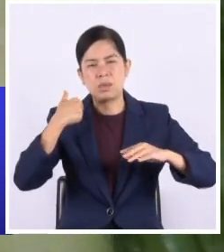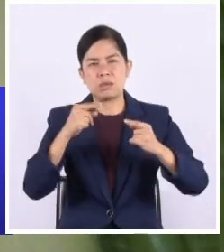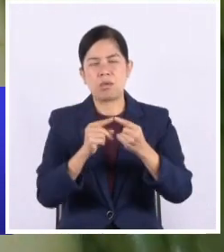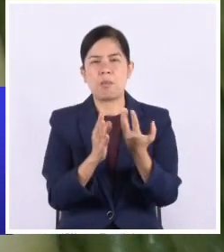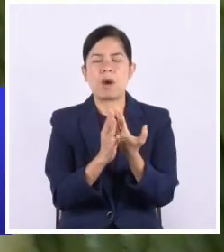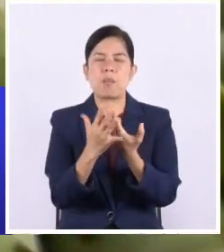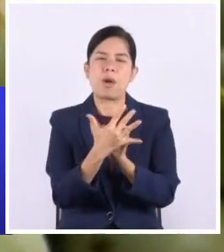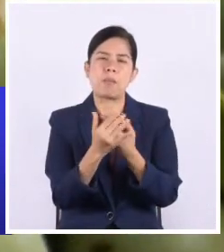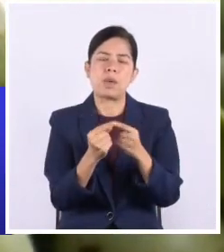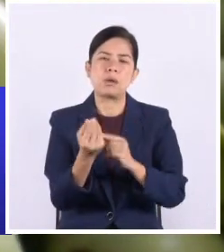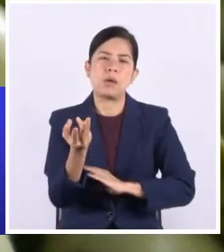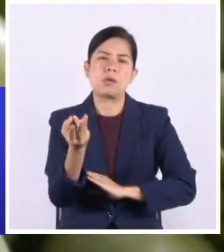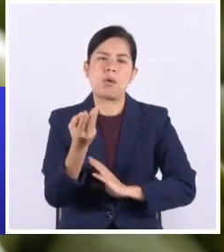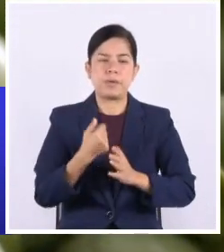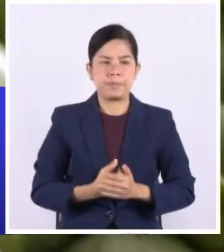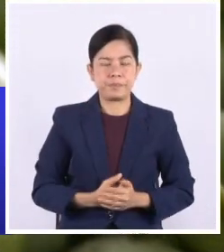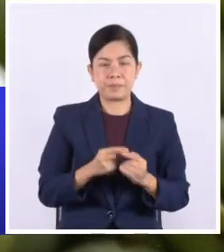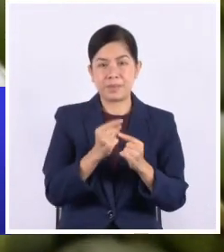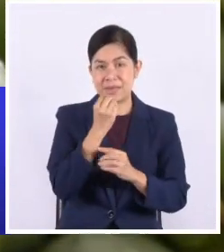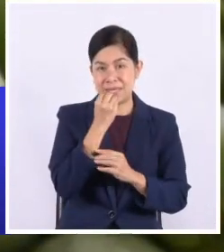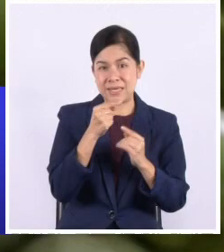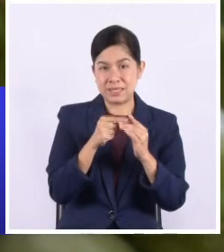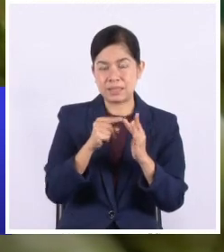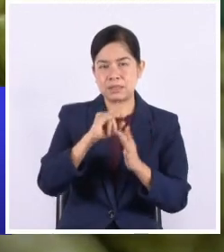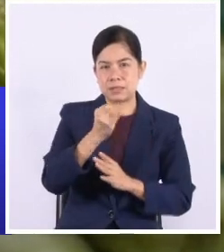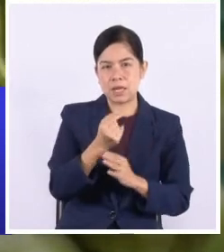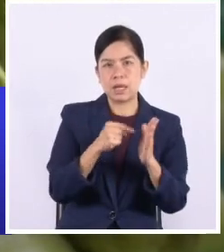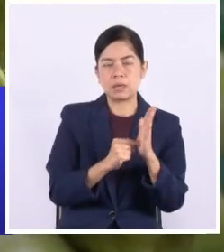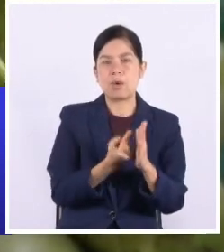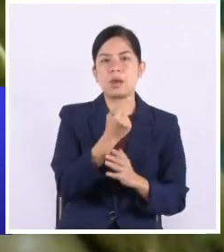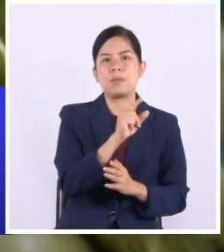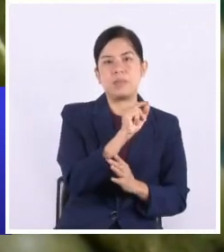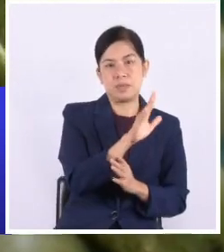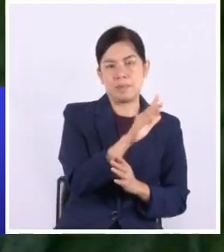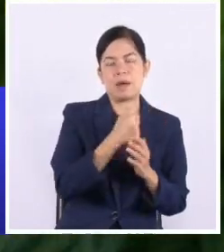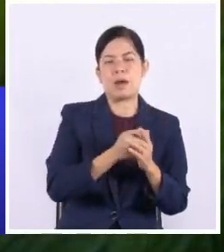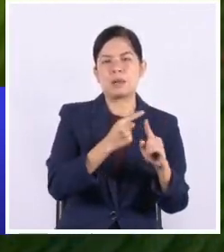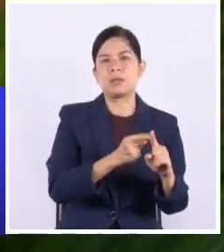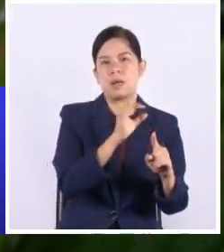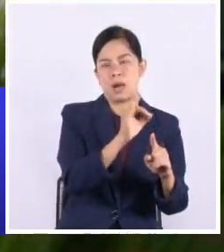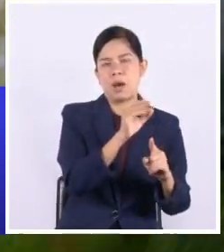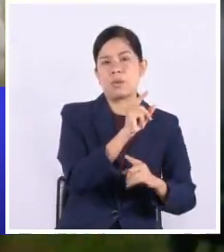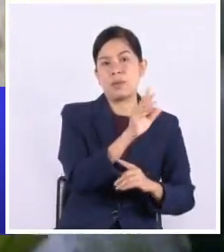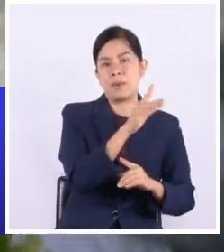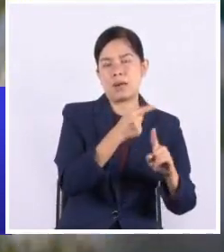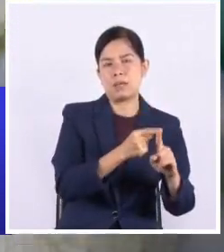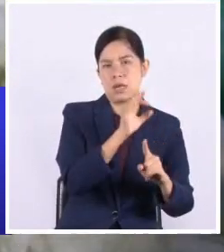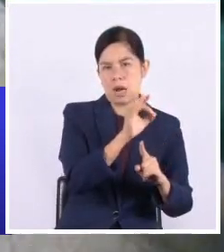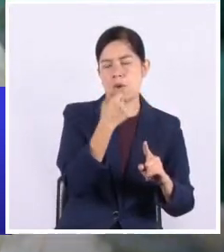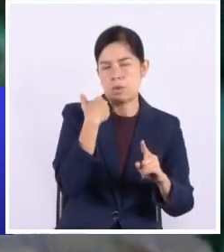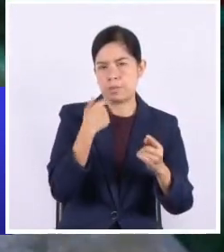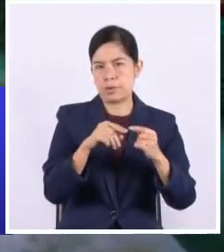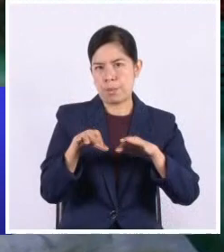นะคะเทศกาลกินเจเริ่ม 25กันยายนคือจะเป็นวันล้างท้องใช่ไหมคะเขาก็ต้องเตรียมผักกันมาขายแล้วล่ะ